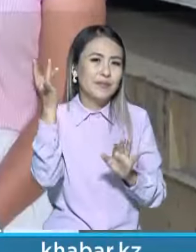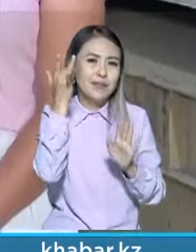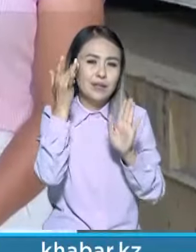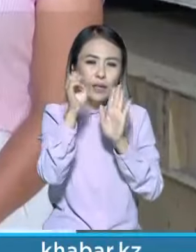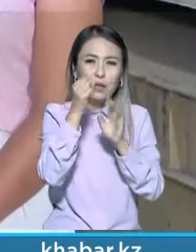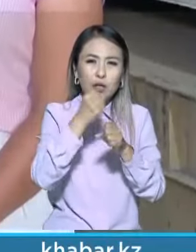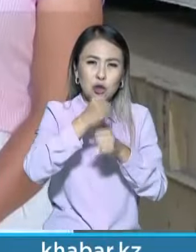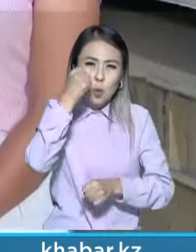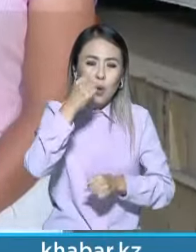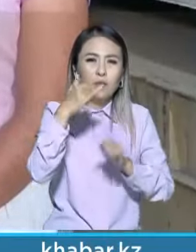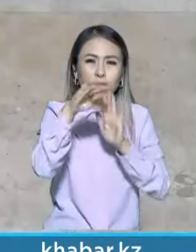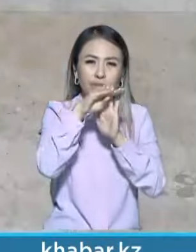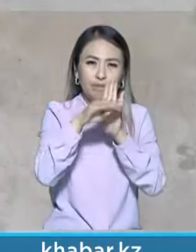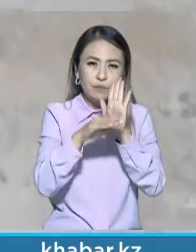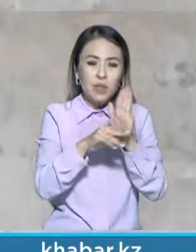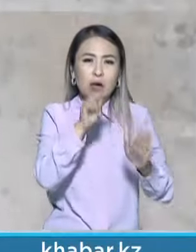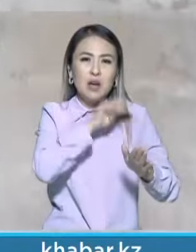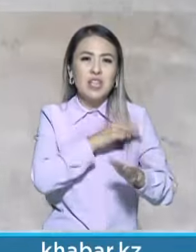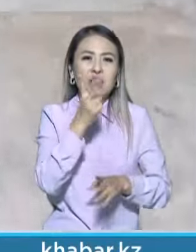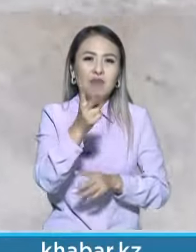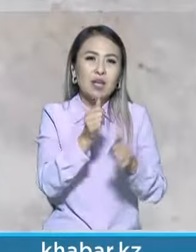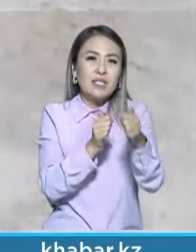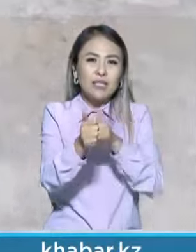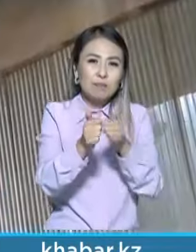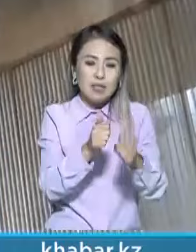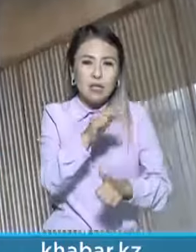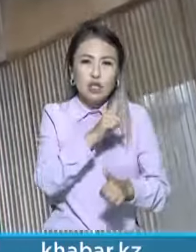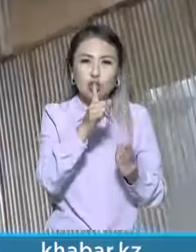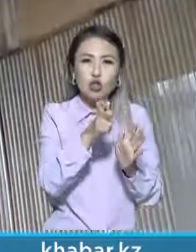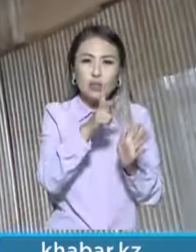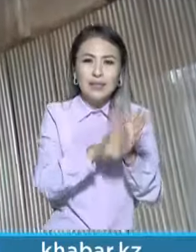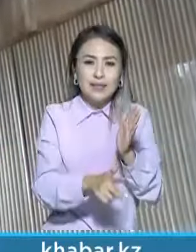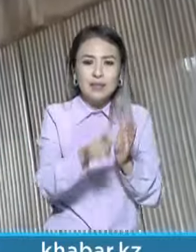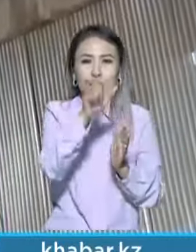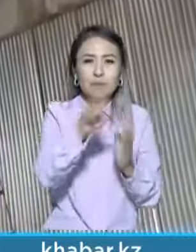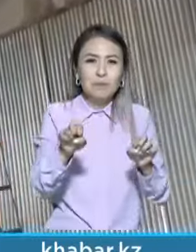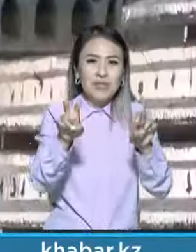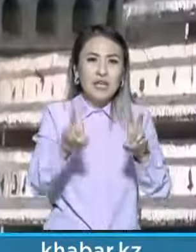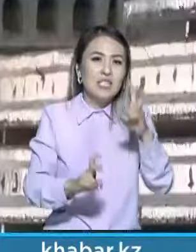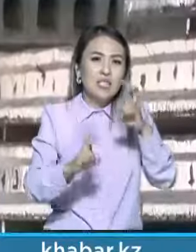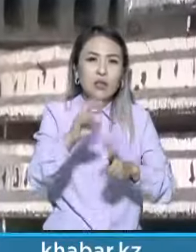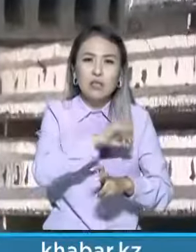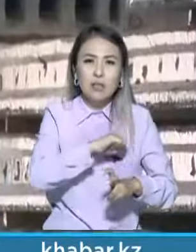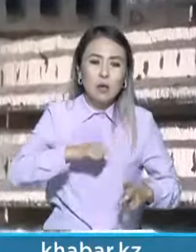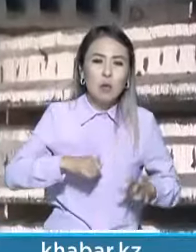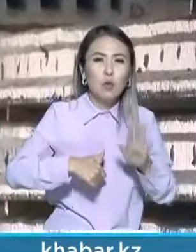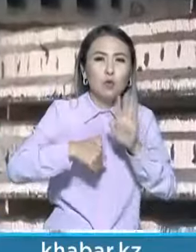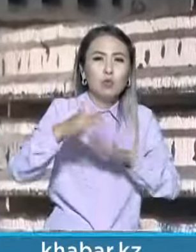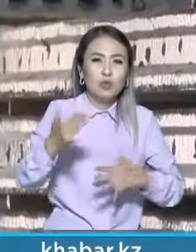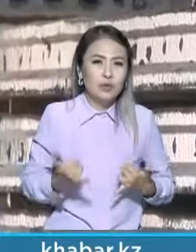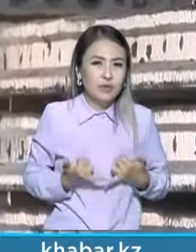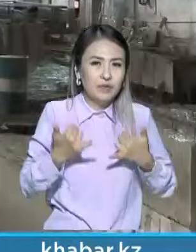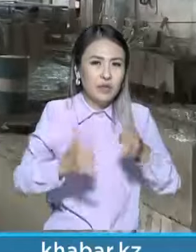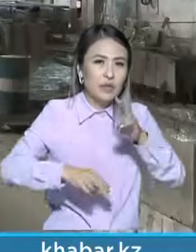Өндіріс көлемі артқанда жұмыс кестесі де екі ауысымға көшірілген. Барлығы 180 маман еңбек ететін заводта үздік құрылысшыларға құрмет көрсетіледі.